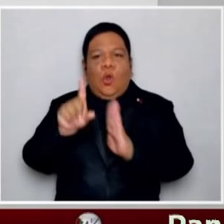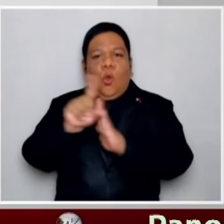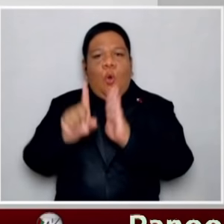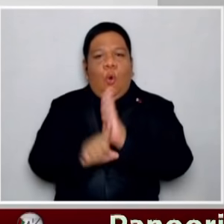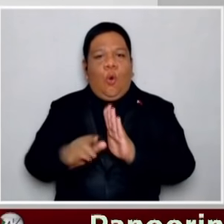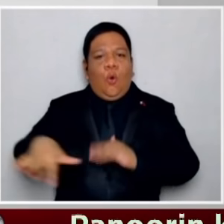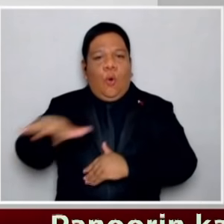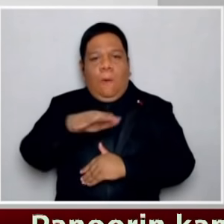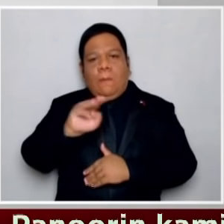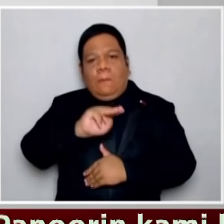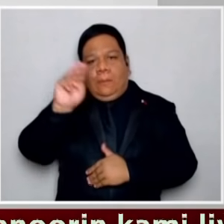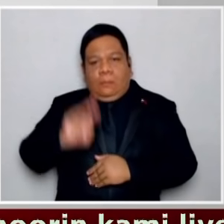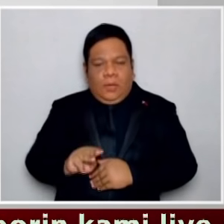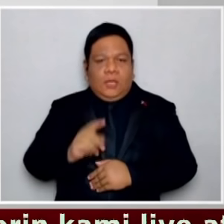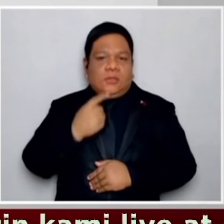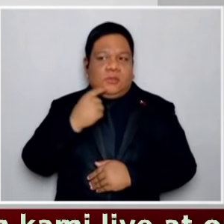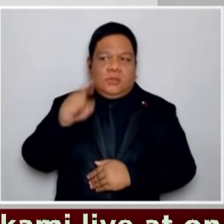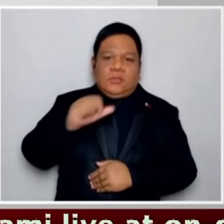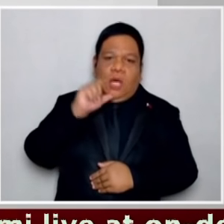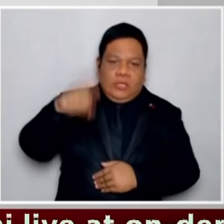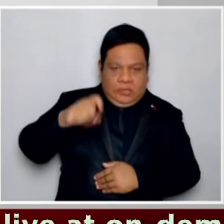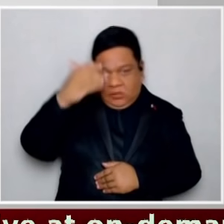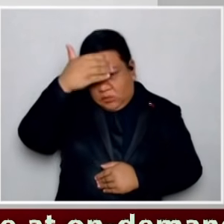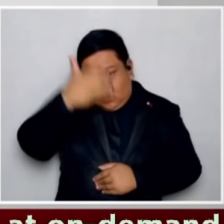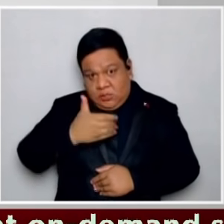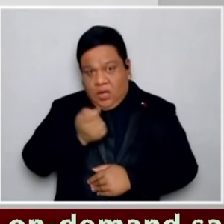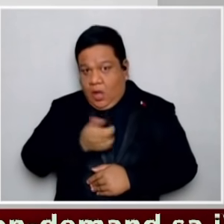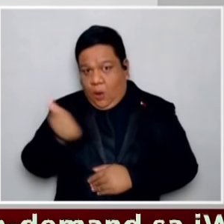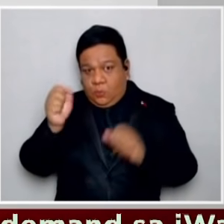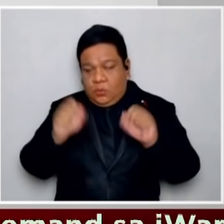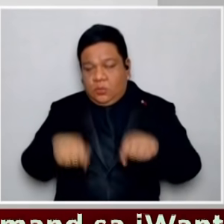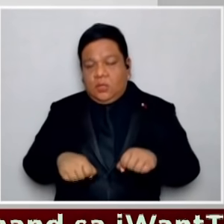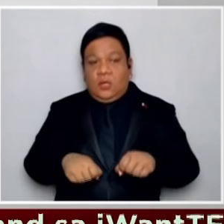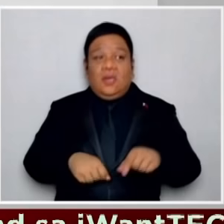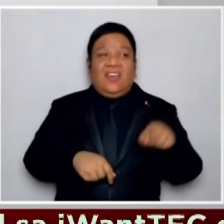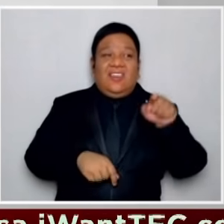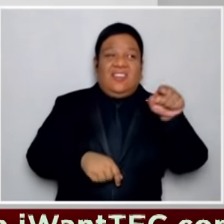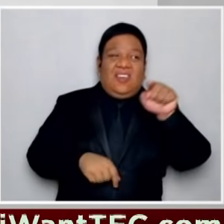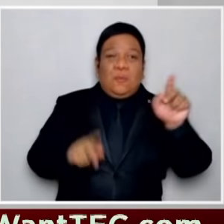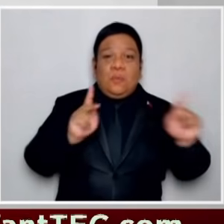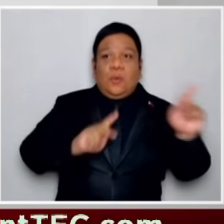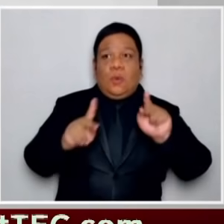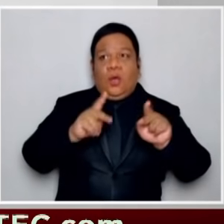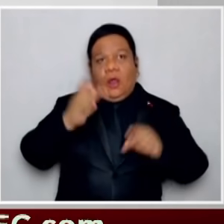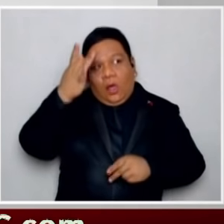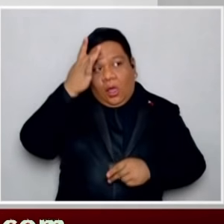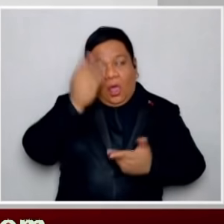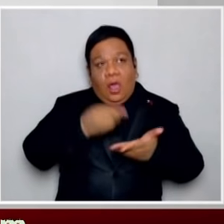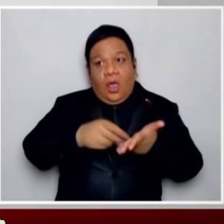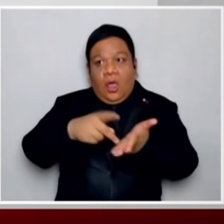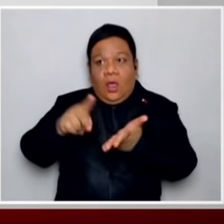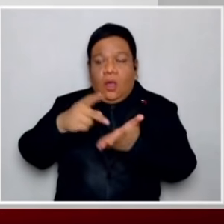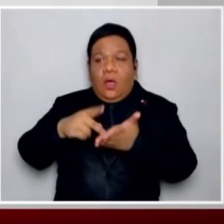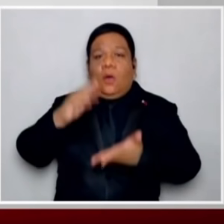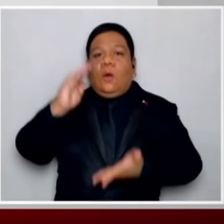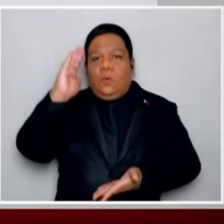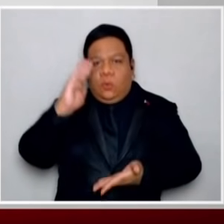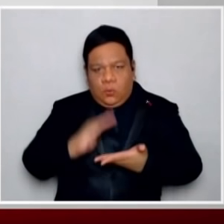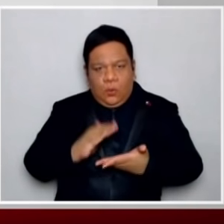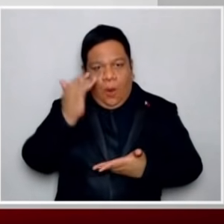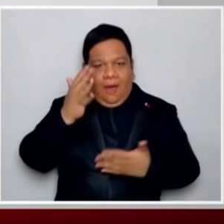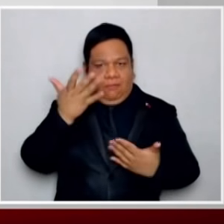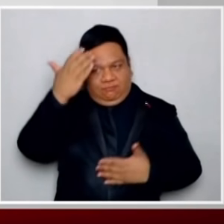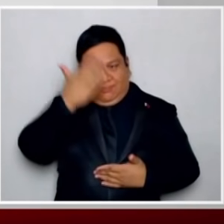na Maynila, sinabing naibsa ng araw-araw na gastos sa face shield, sabay sabing kung magtutuloy-tuloy ang pagbuti